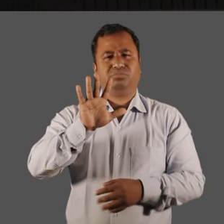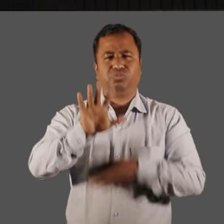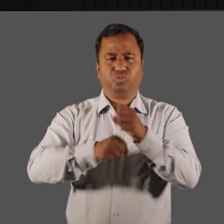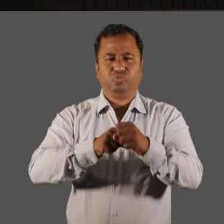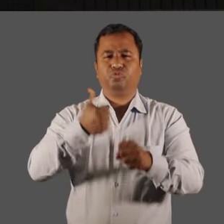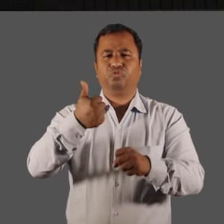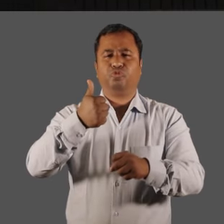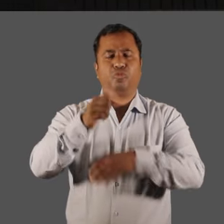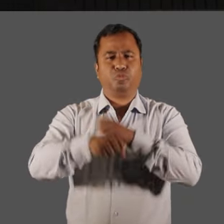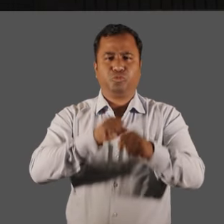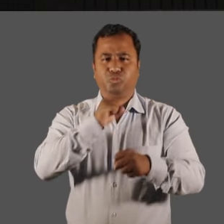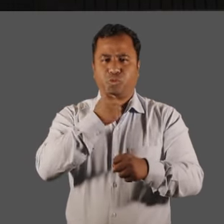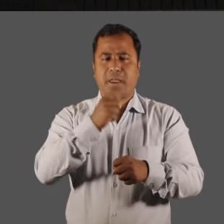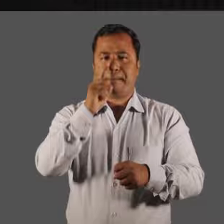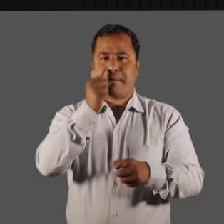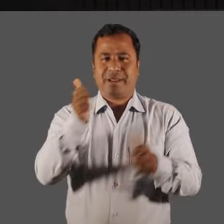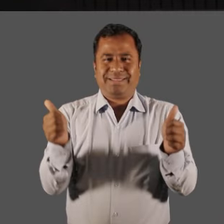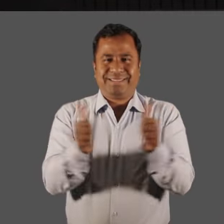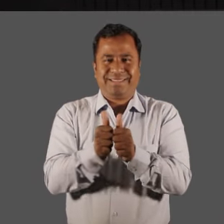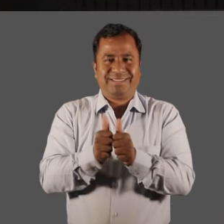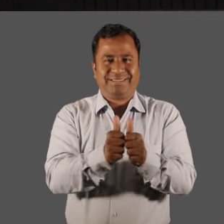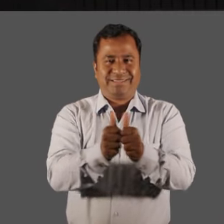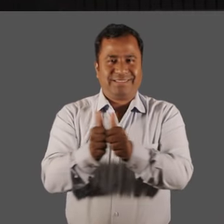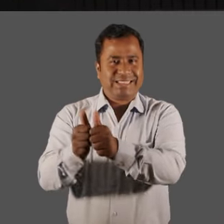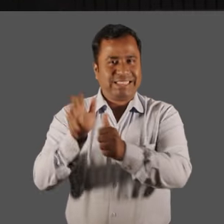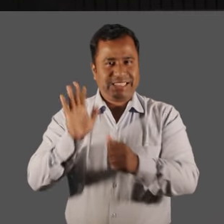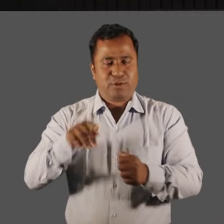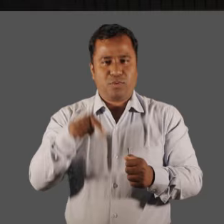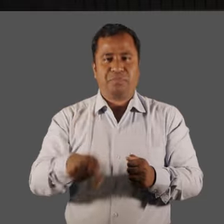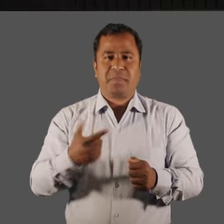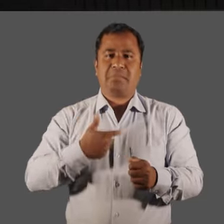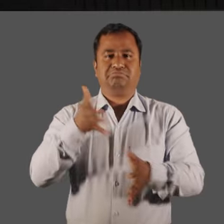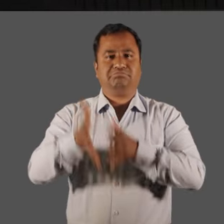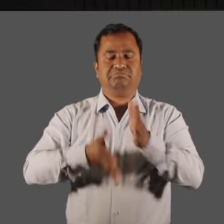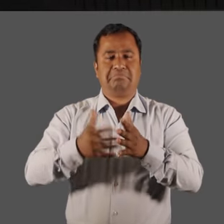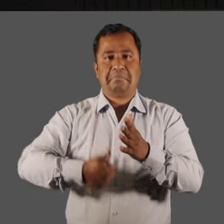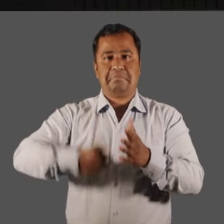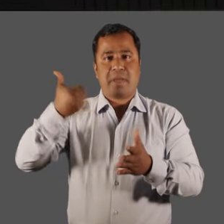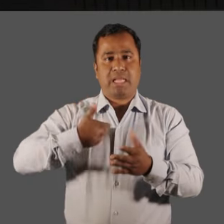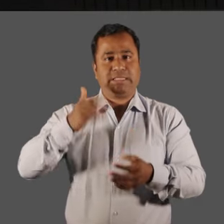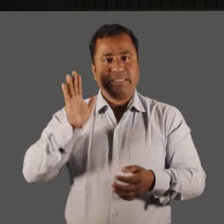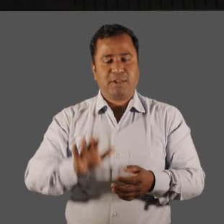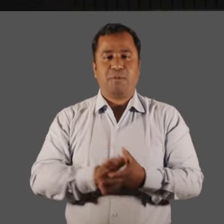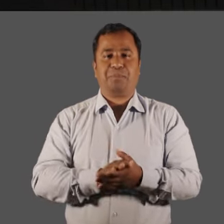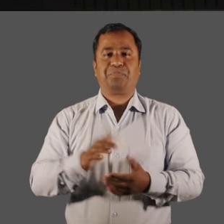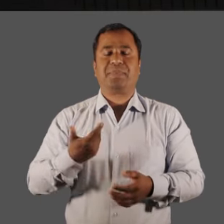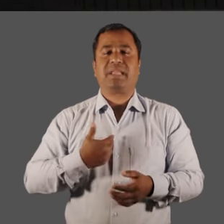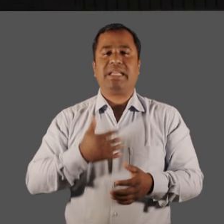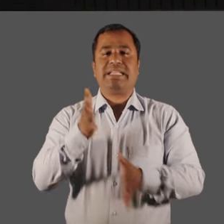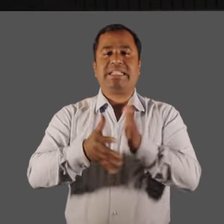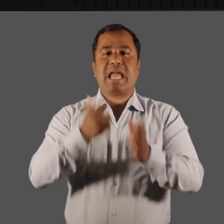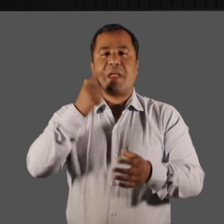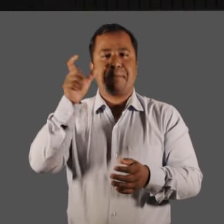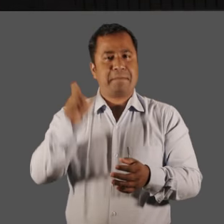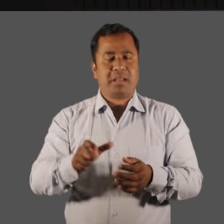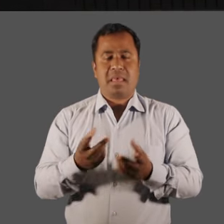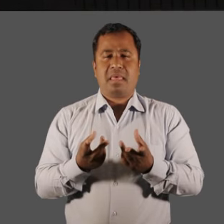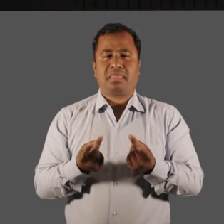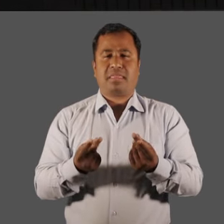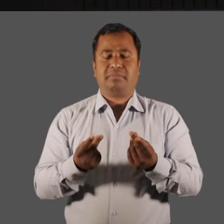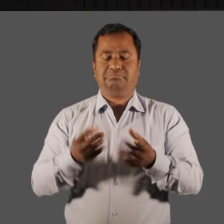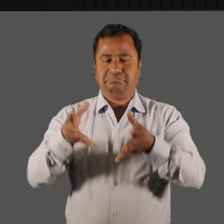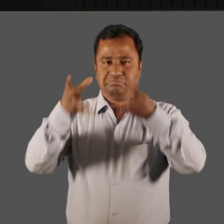আমি যেহেতু আমার বাবা-মার সাথে সবসময় থাকতাম, আমি বেশ ভালোই ইশারা ভাষায় কথা বলতে পারতাম। ভাষাটা আমার রপ্ত হয়েছিল খুব দ্রুত। তো